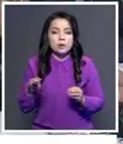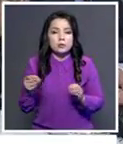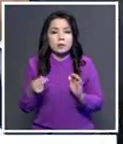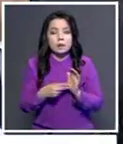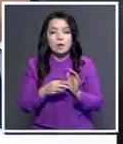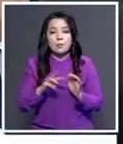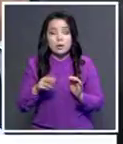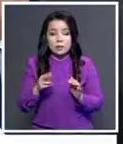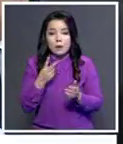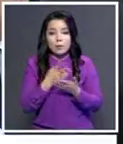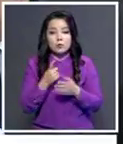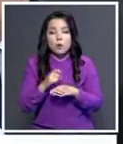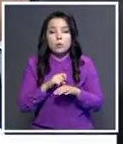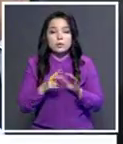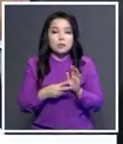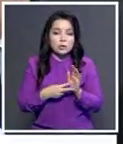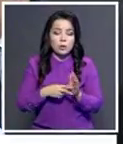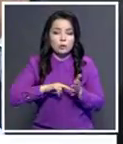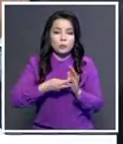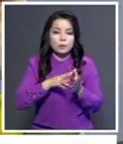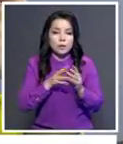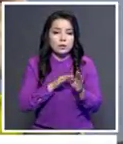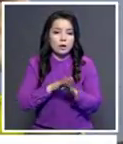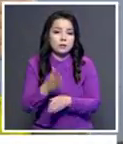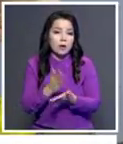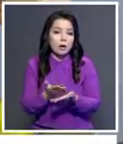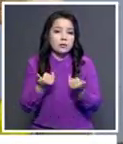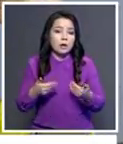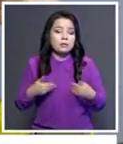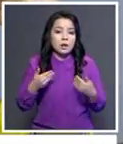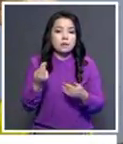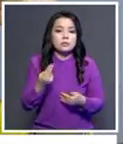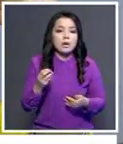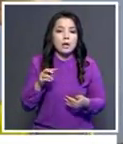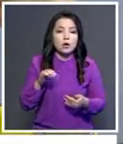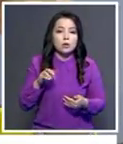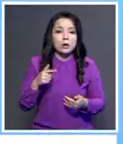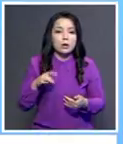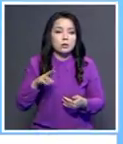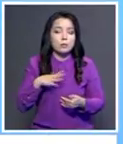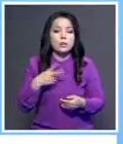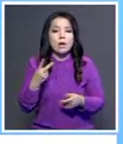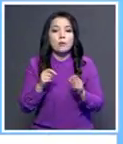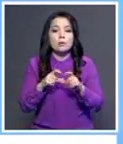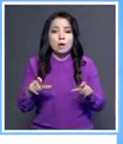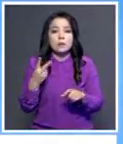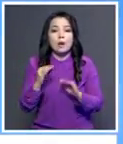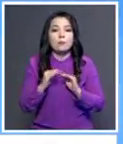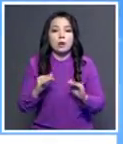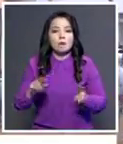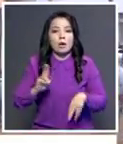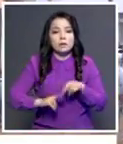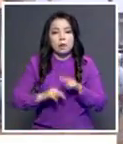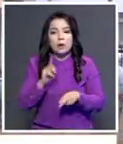теңгеге 117 жоба іске асырылған. Меценаттардың көмегімен бір ғана Целиноград ауданында 2 мектеп пен 2 балабақша бой